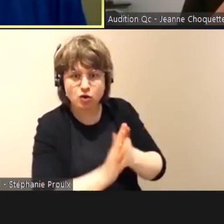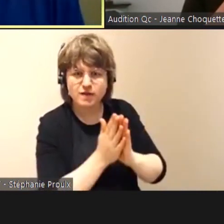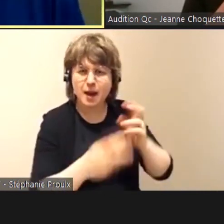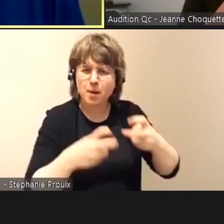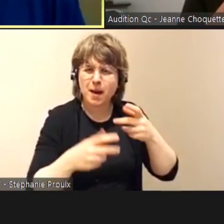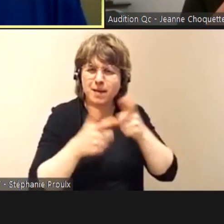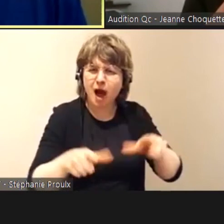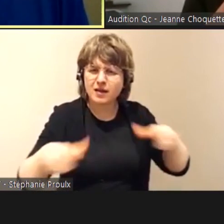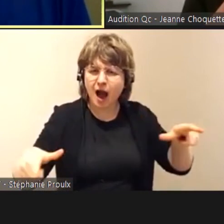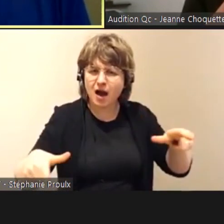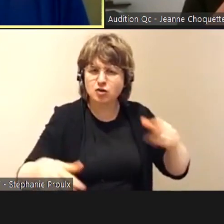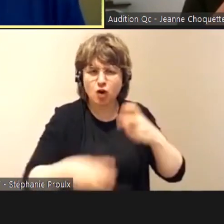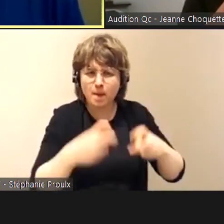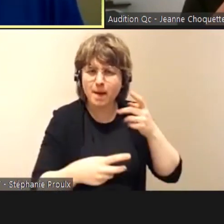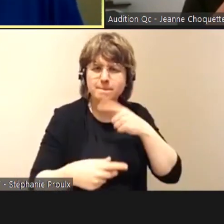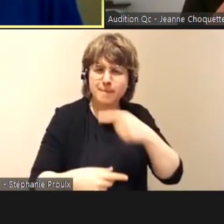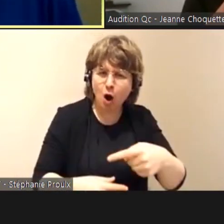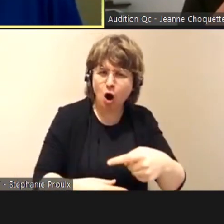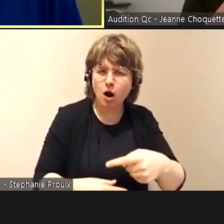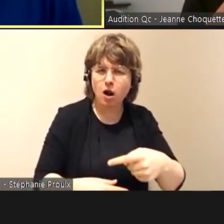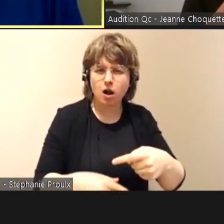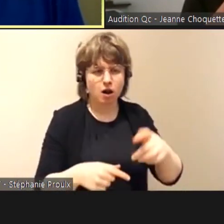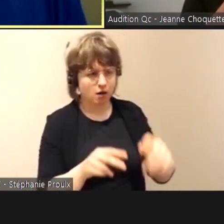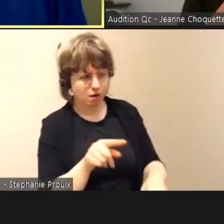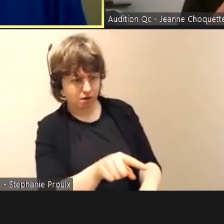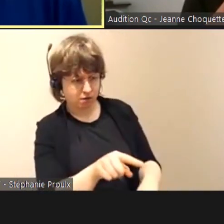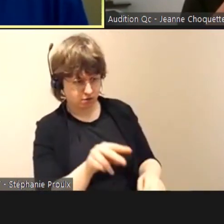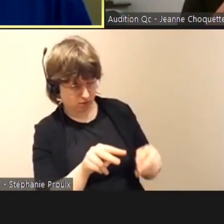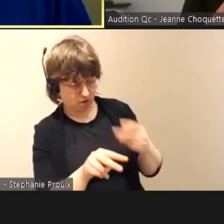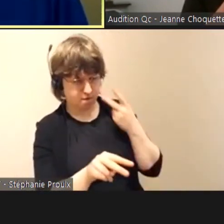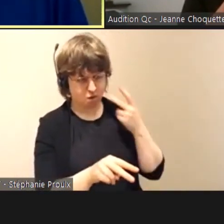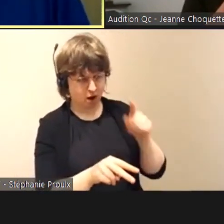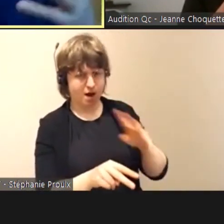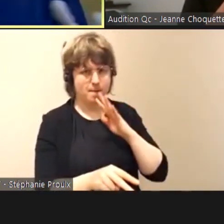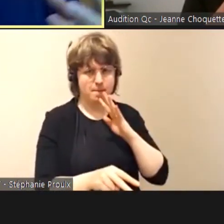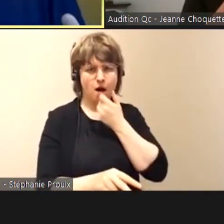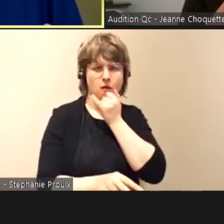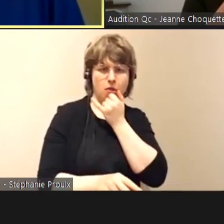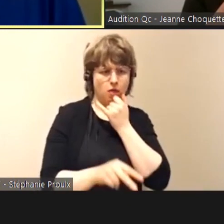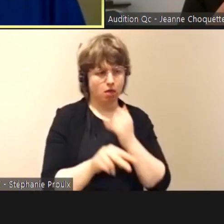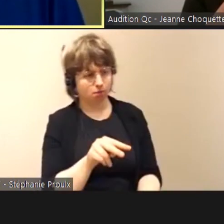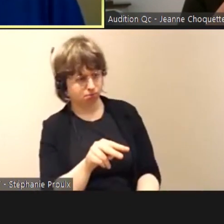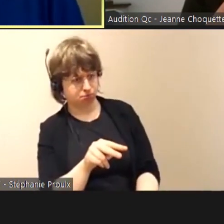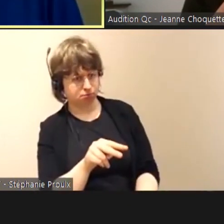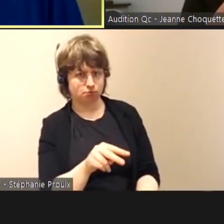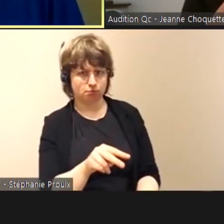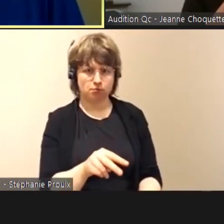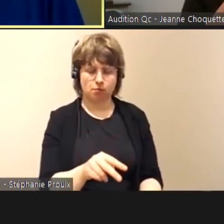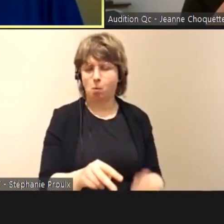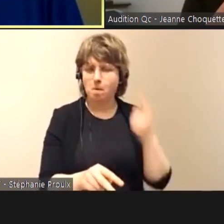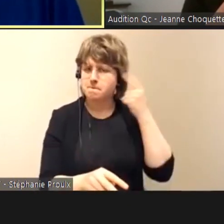le petit n'entend pas bien, bien, il ne va pas produire les sons de la bonne façon, il va avoir de la misère à comprendre. On ne pensera même pas que ça peut être dû